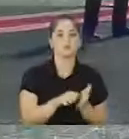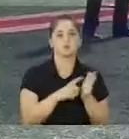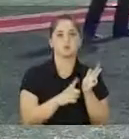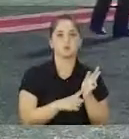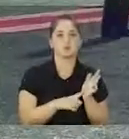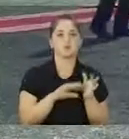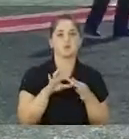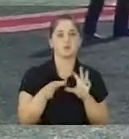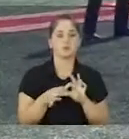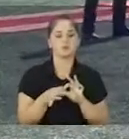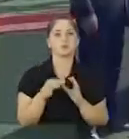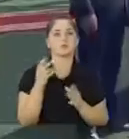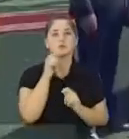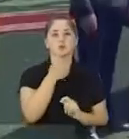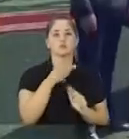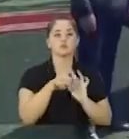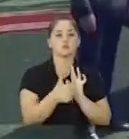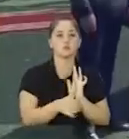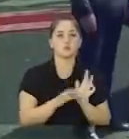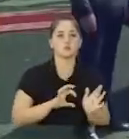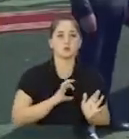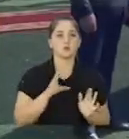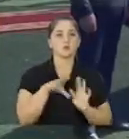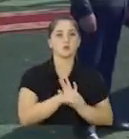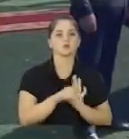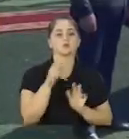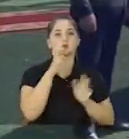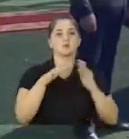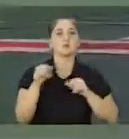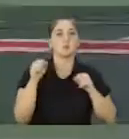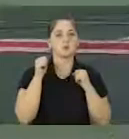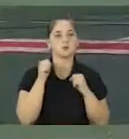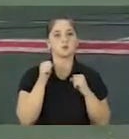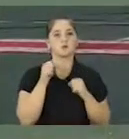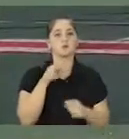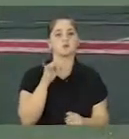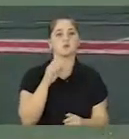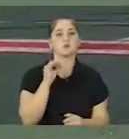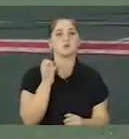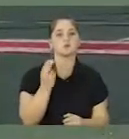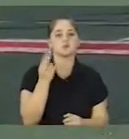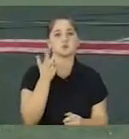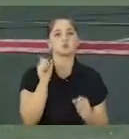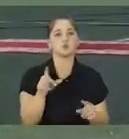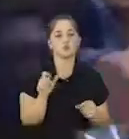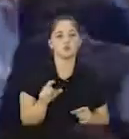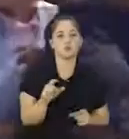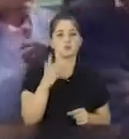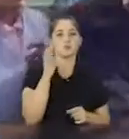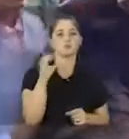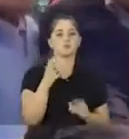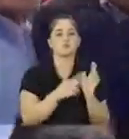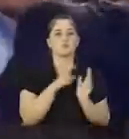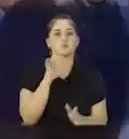17 олимпийских наград, из которых 16 медалей в копилку страны добыты спортсменами-динамовцами. 3 золотых, 5 серебряных